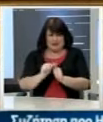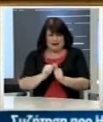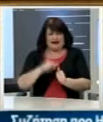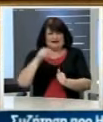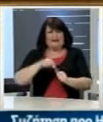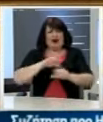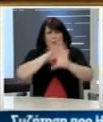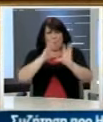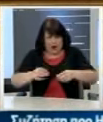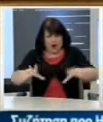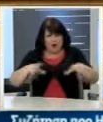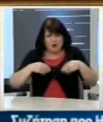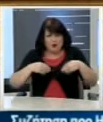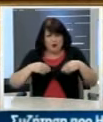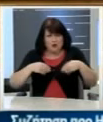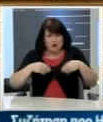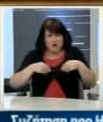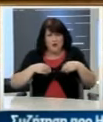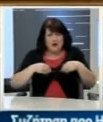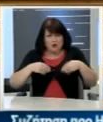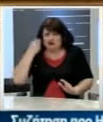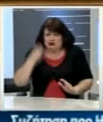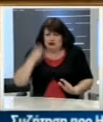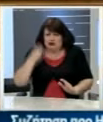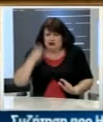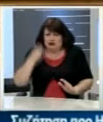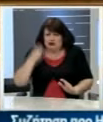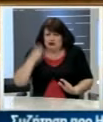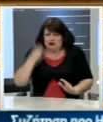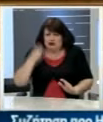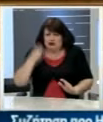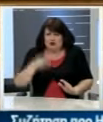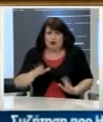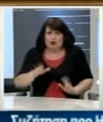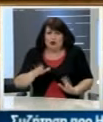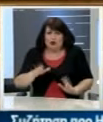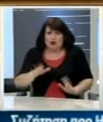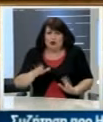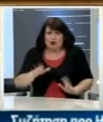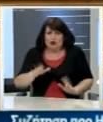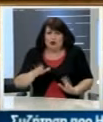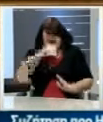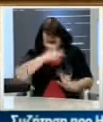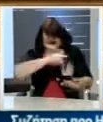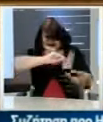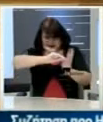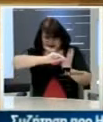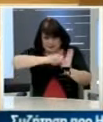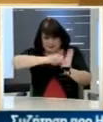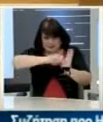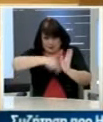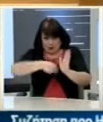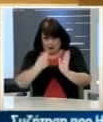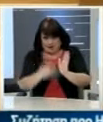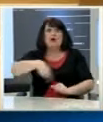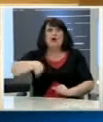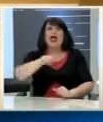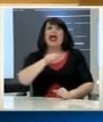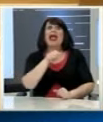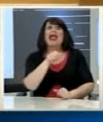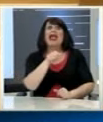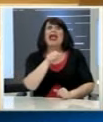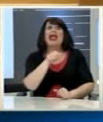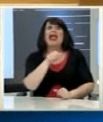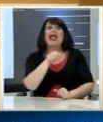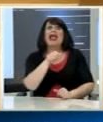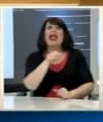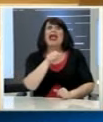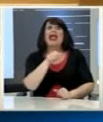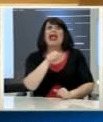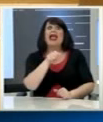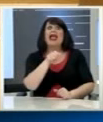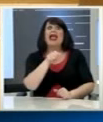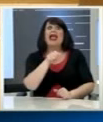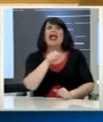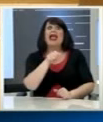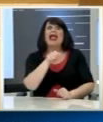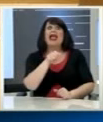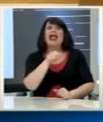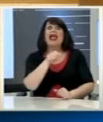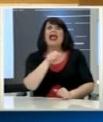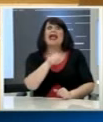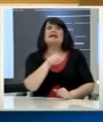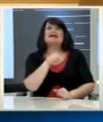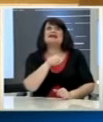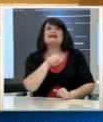και τα δεχτήκατε όλα χ ε εσς υπογράψατε όλοι